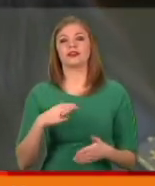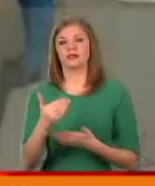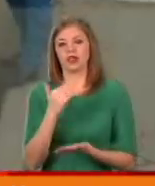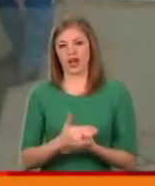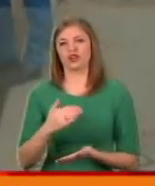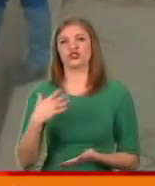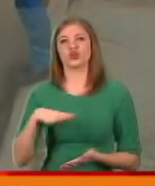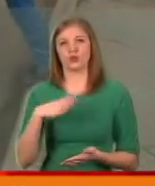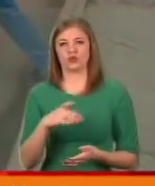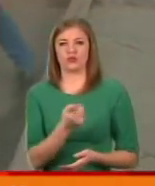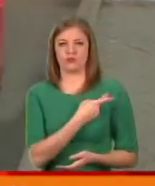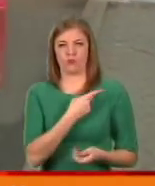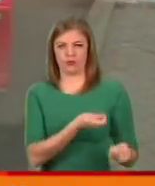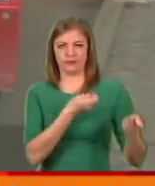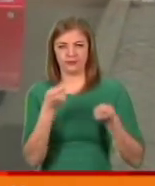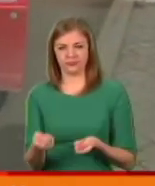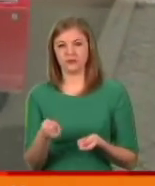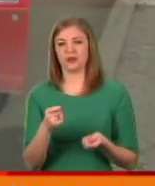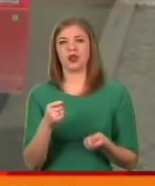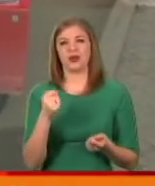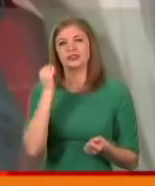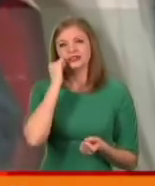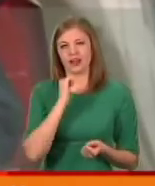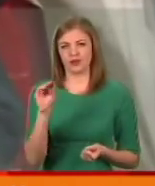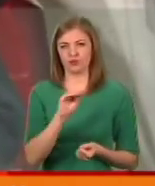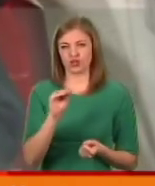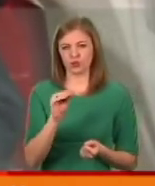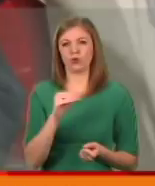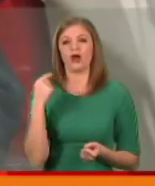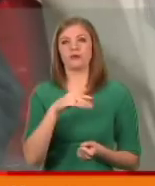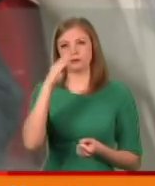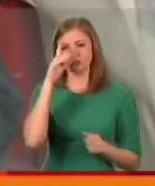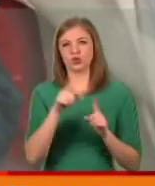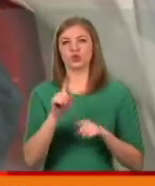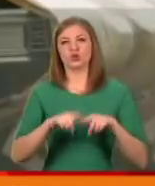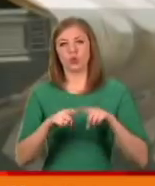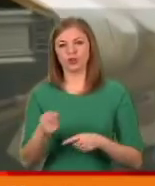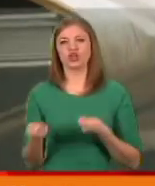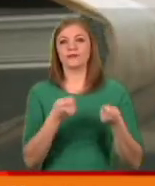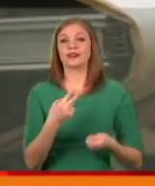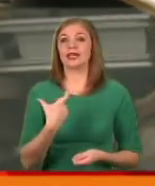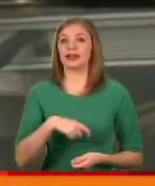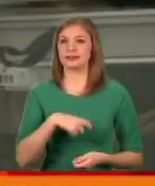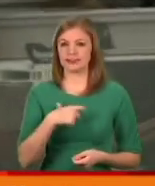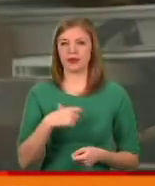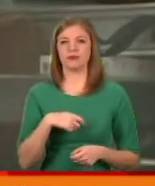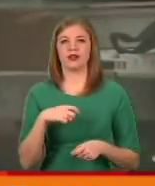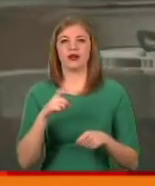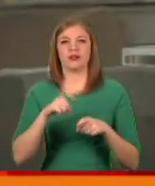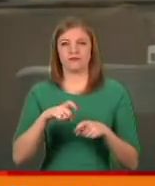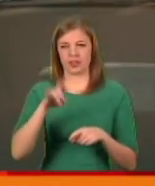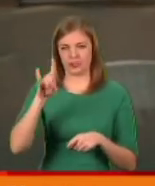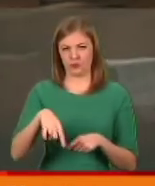дочекалися покупця польської продукції. Не бусиком, а старими жигулями. Чоловік із родичами везе для себе металопластикові